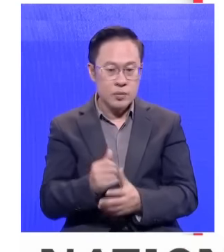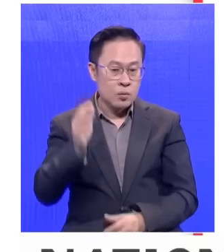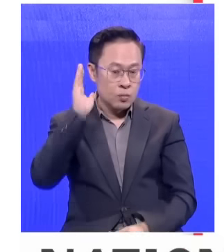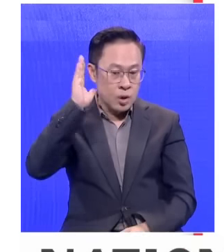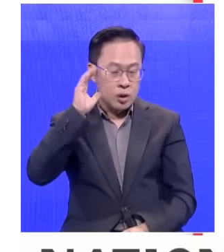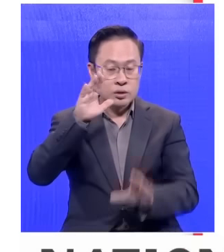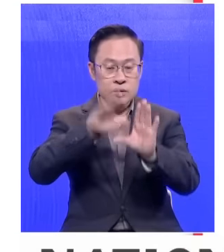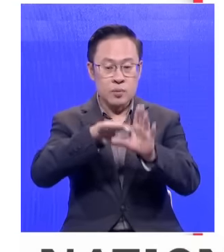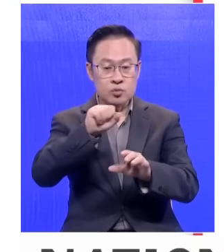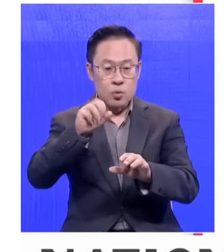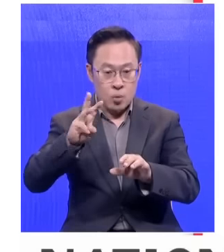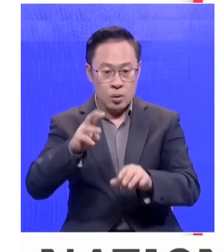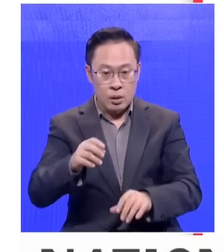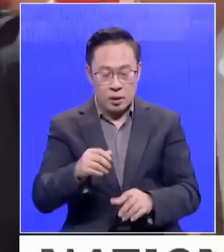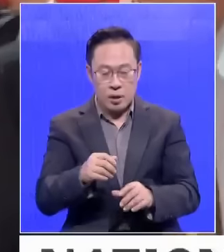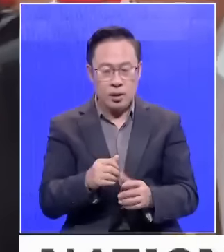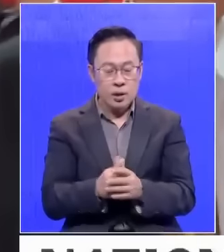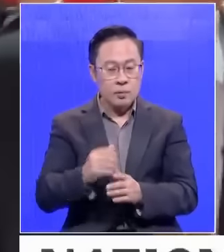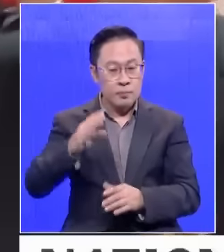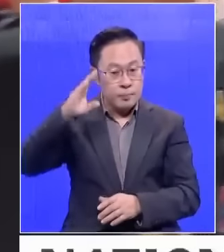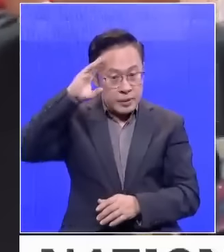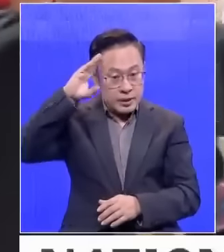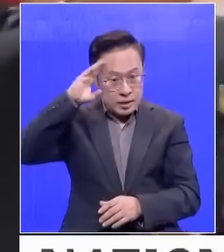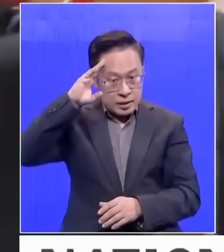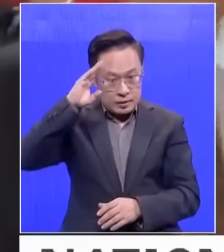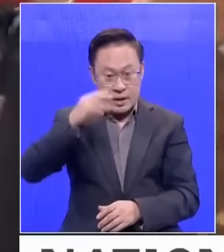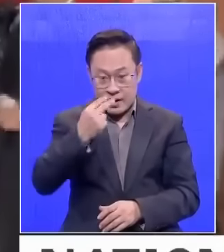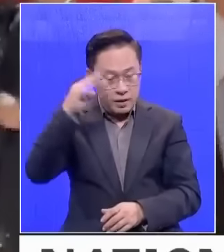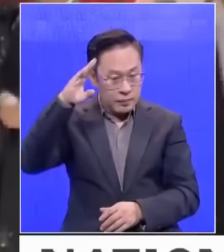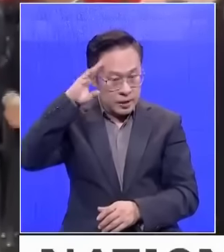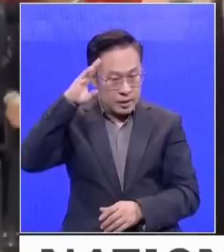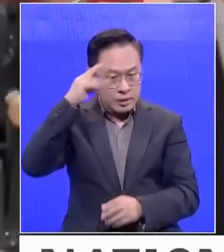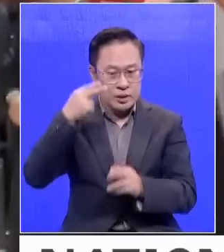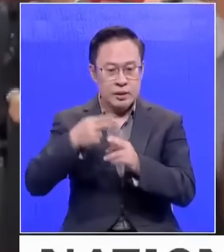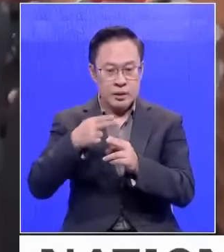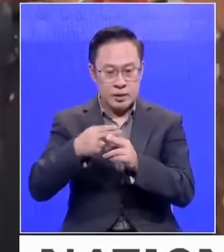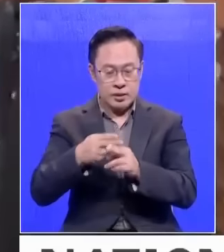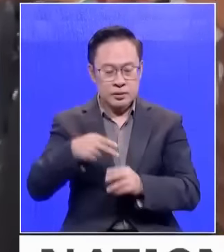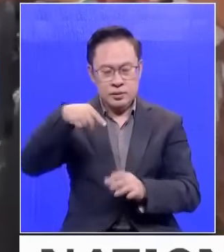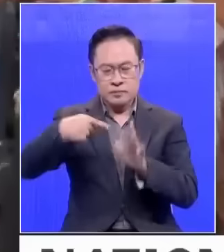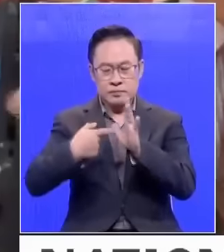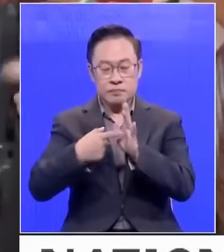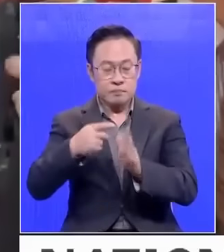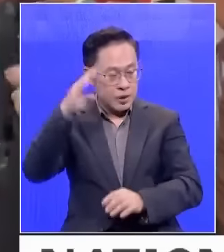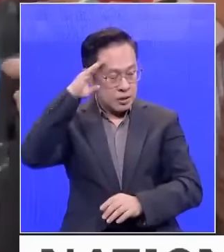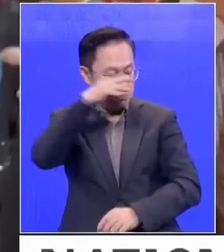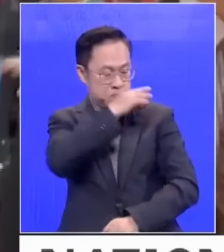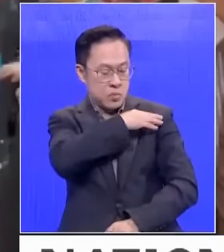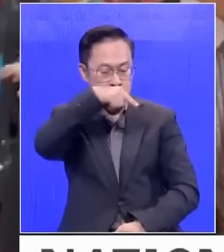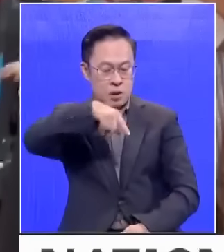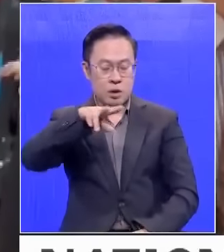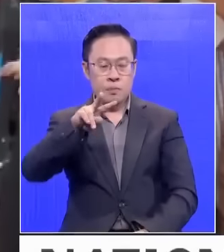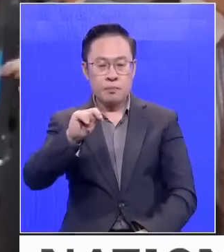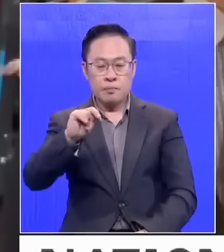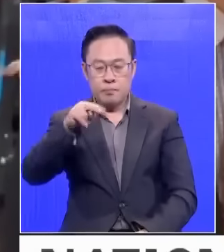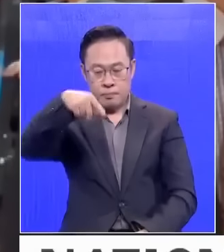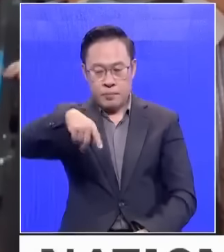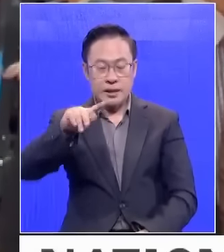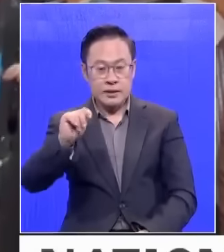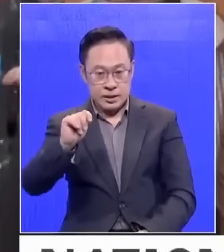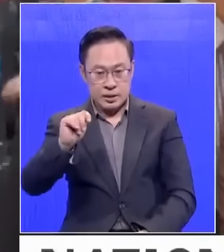คะพันตรีกรพศรุ่งหิรัญวัฒน์สมาชิกวุฒิสภาค่ะก็บอกว่าเรื่องราวของเขาเนี่ยถูกกกต.